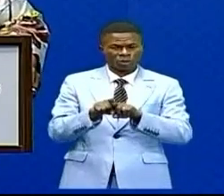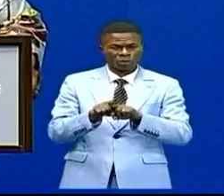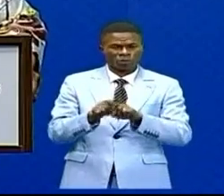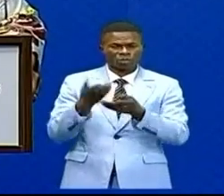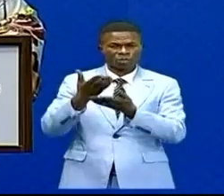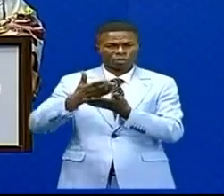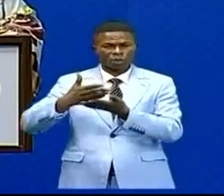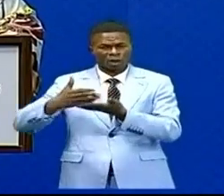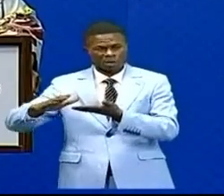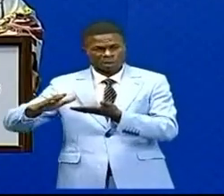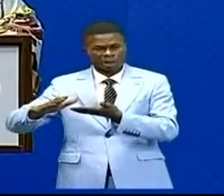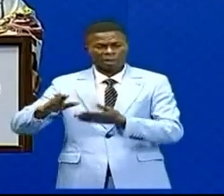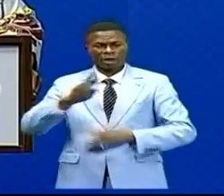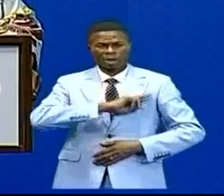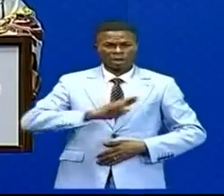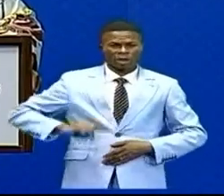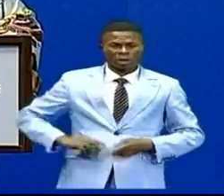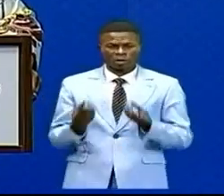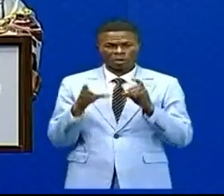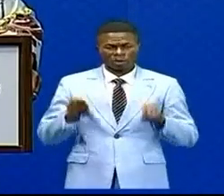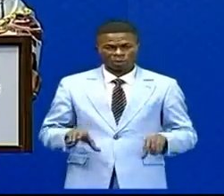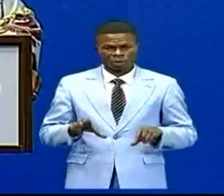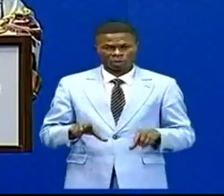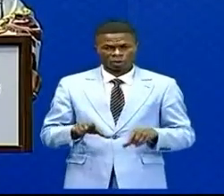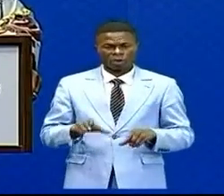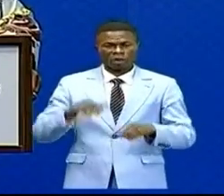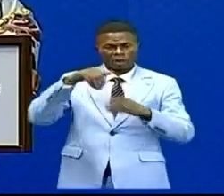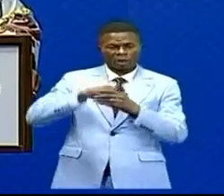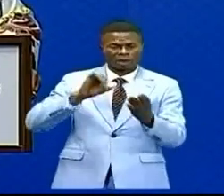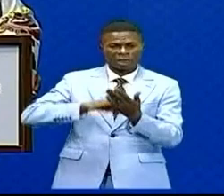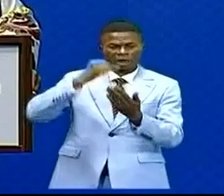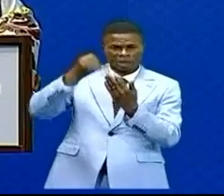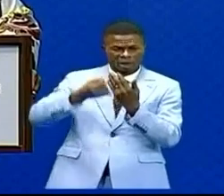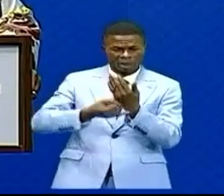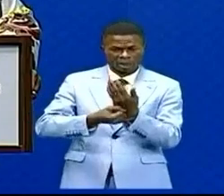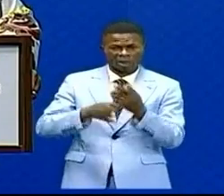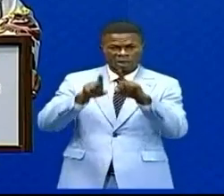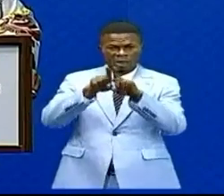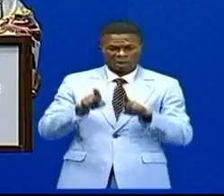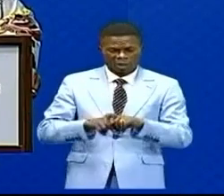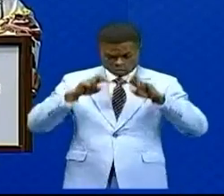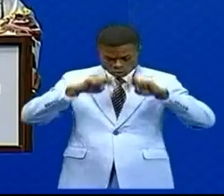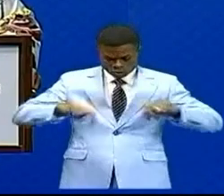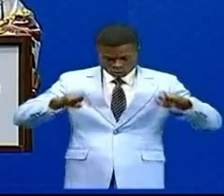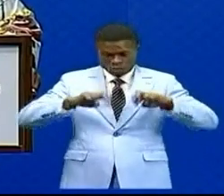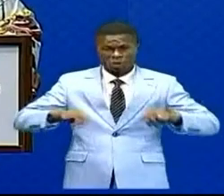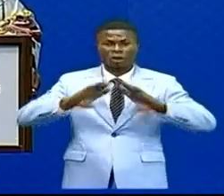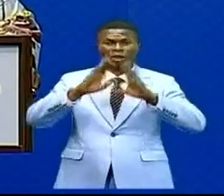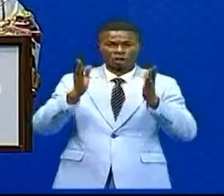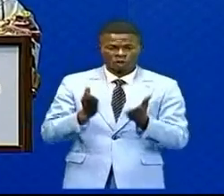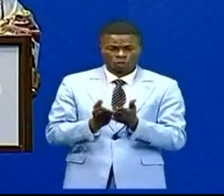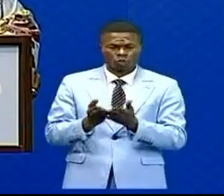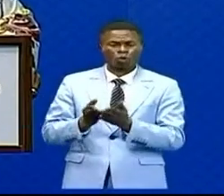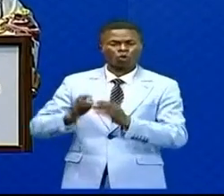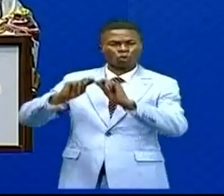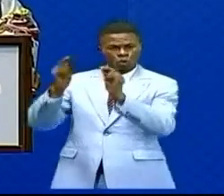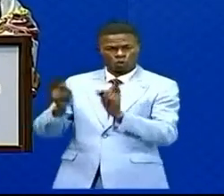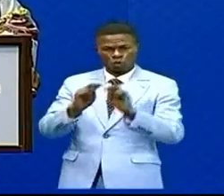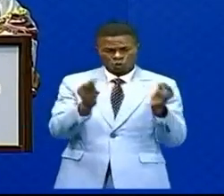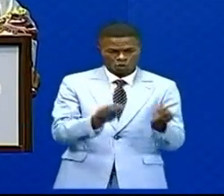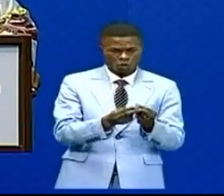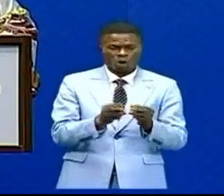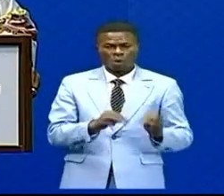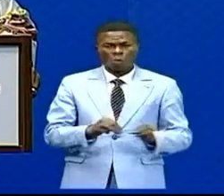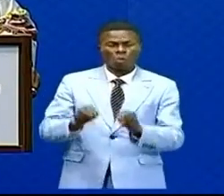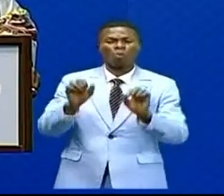de la République démocratique du Congo à ce projet et à examiner avec tous ses services les